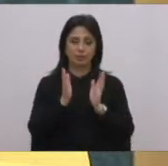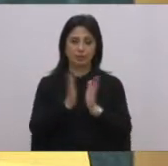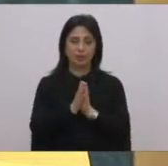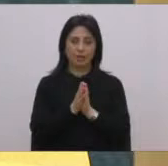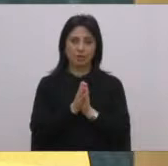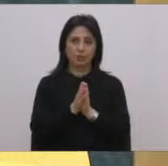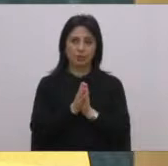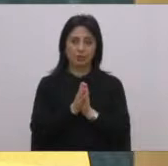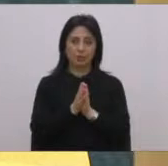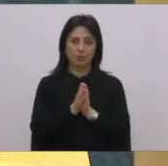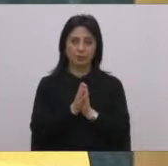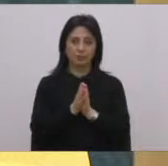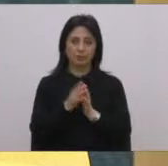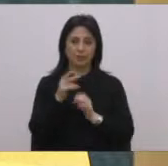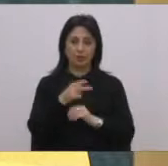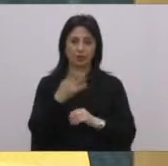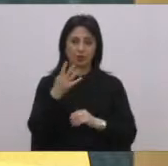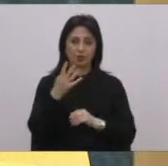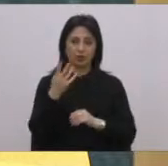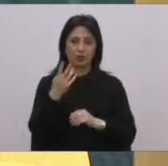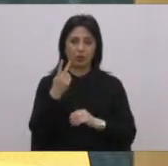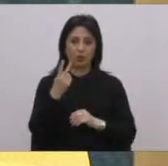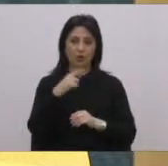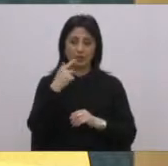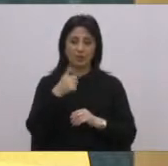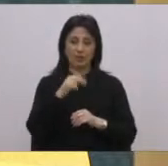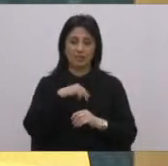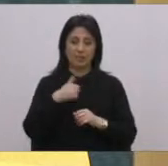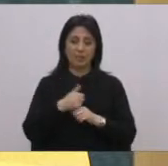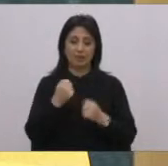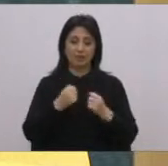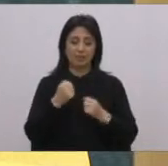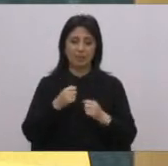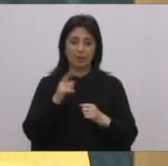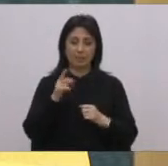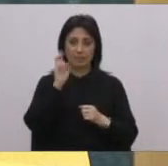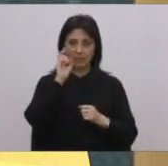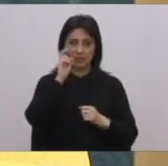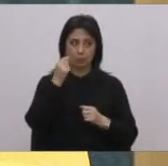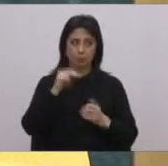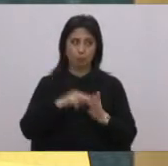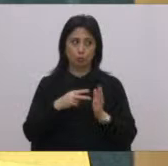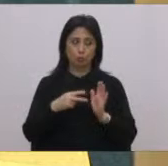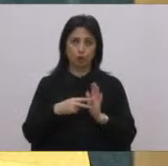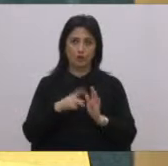მთლიანობაში 2022 წელს ავტომობილ გზების დეპარტამენტის სახელმწიფო ბიუჯეტი